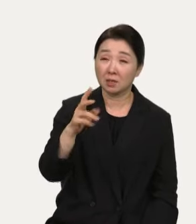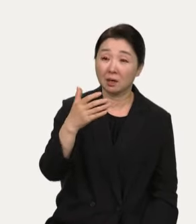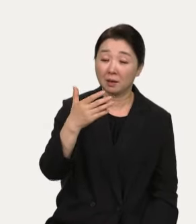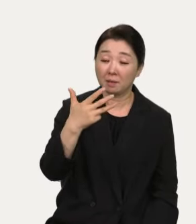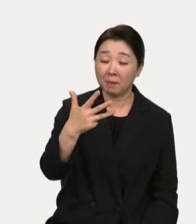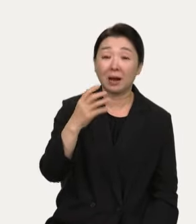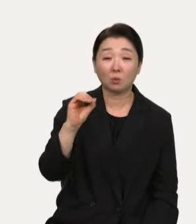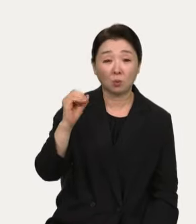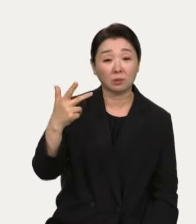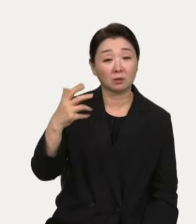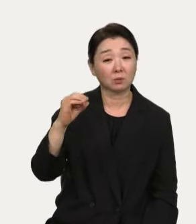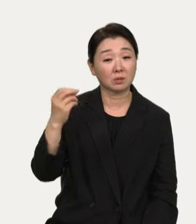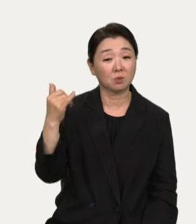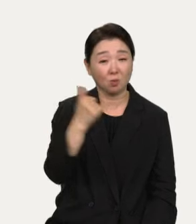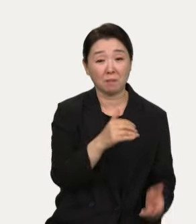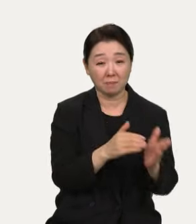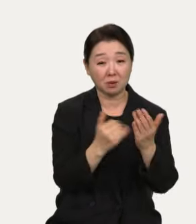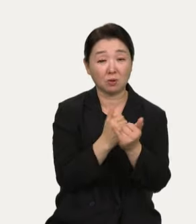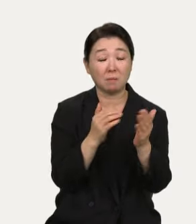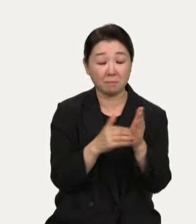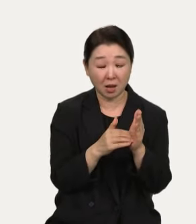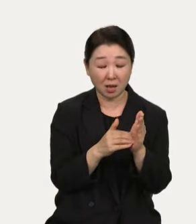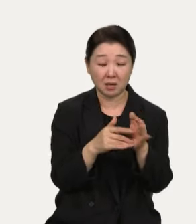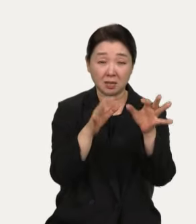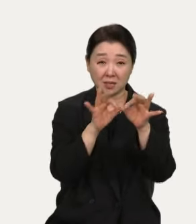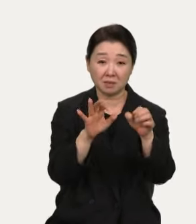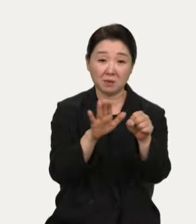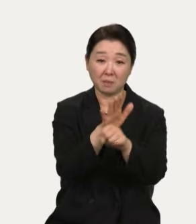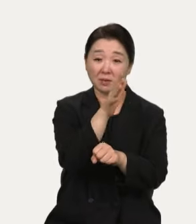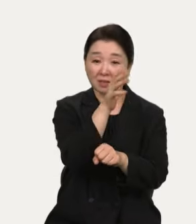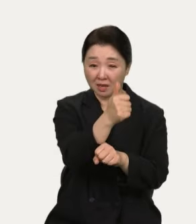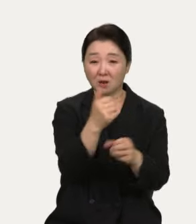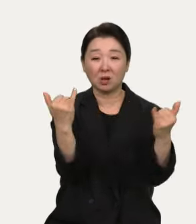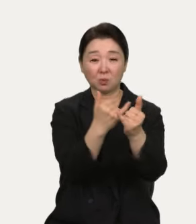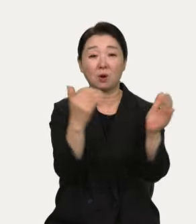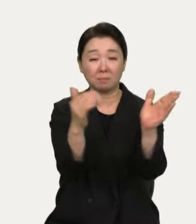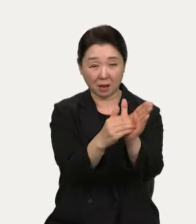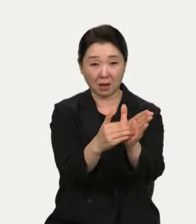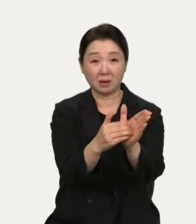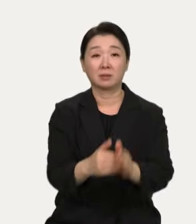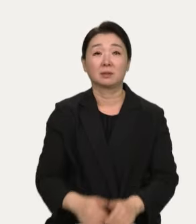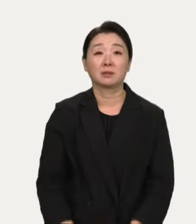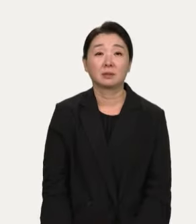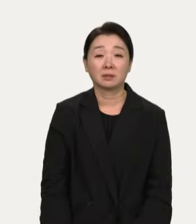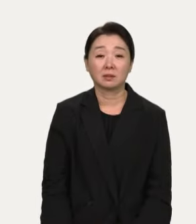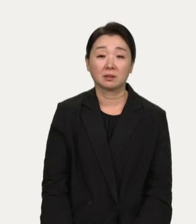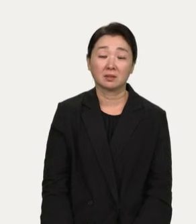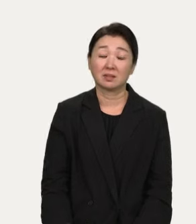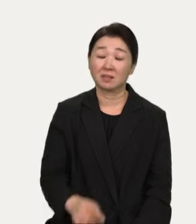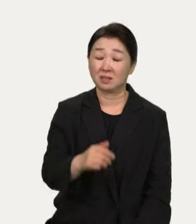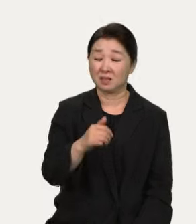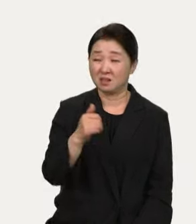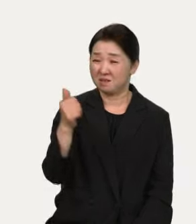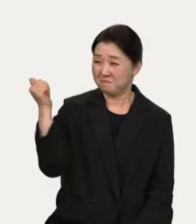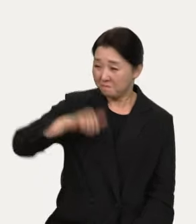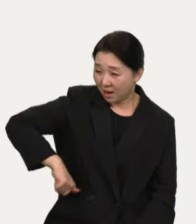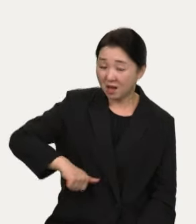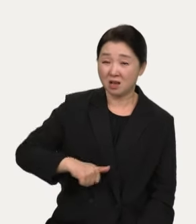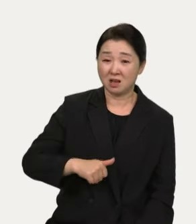02800-7070번호와 통화한 뒤 군사보좌관의 휴대전화로 김계환 해병대 사령관과 통화했습니다. 항명수사가 시작된 8월